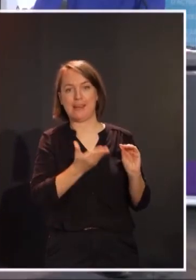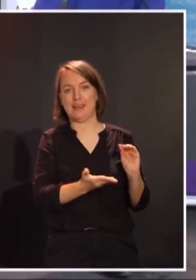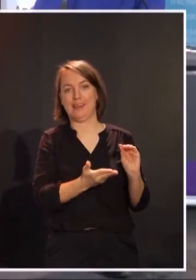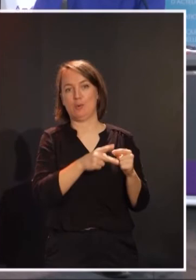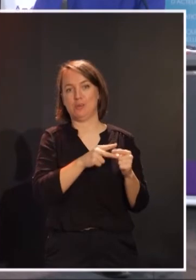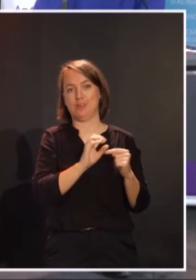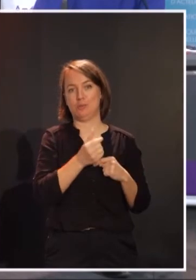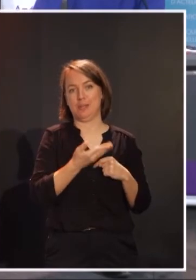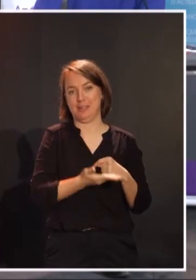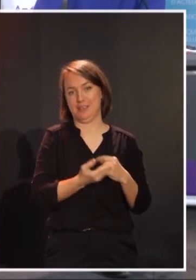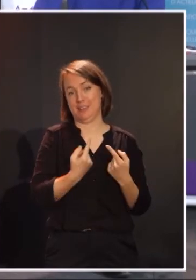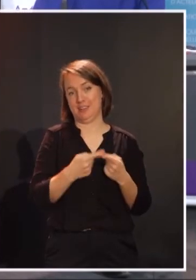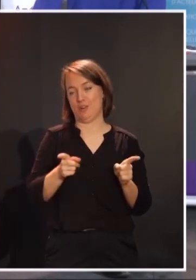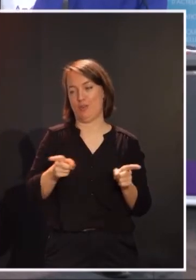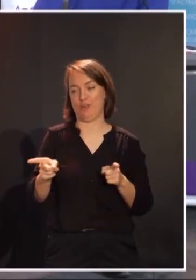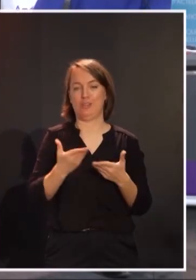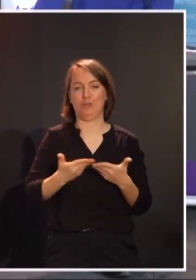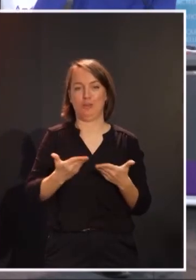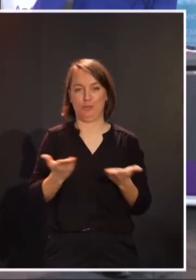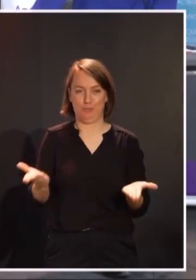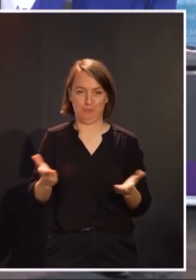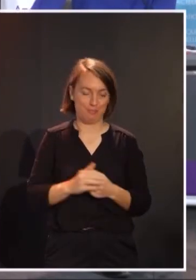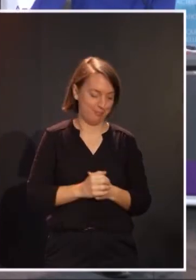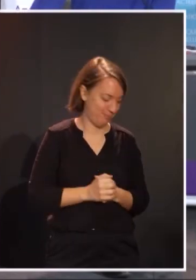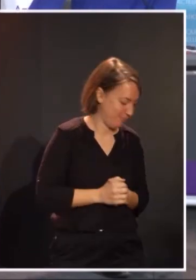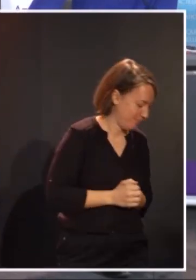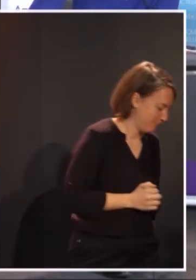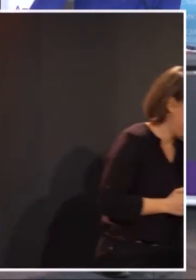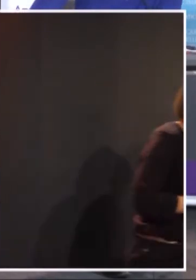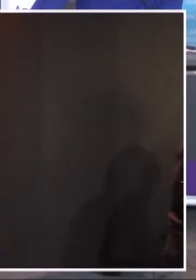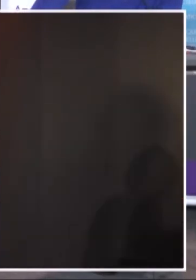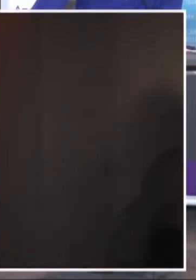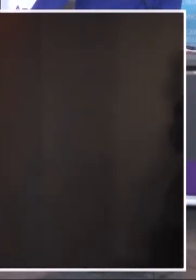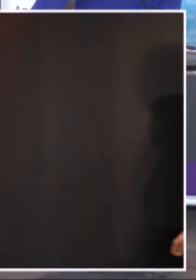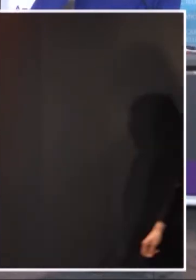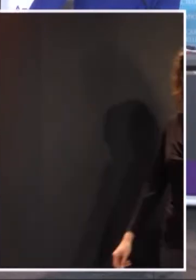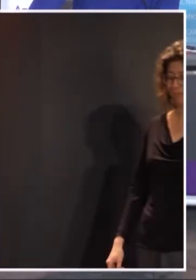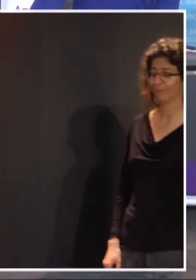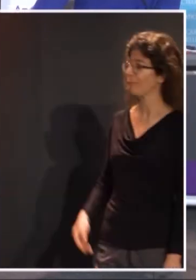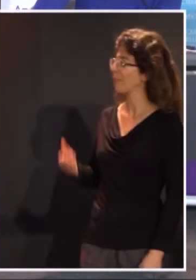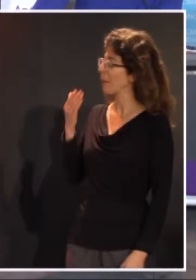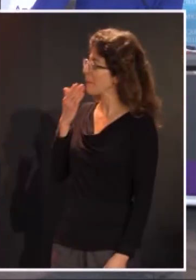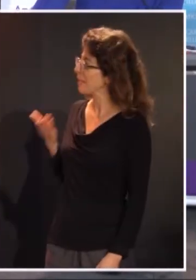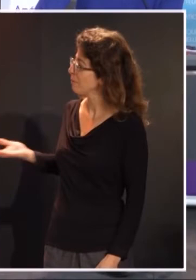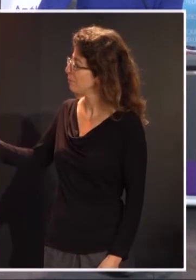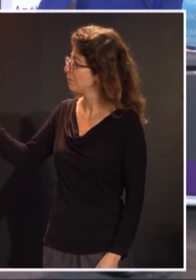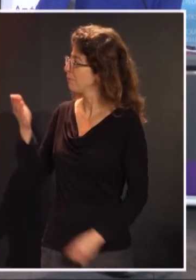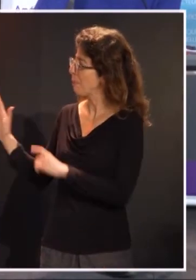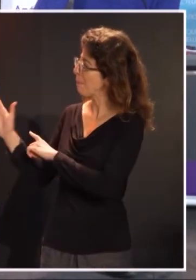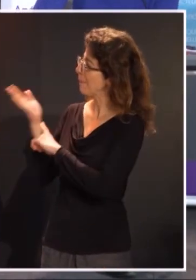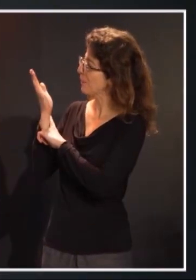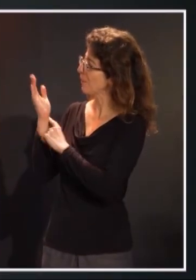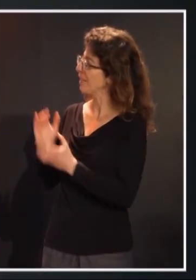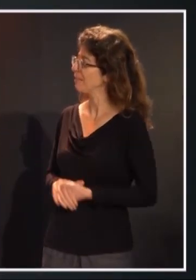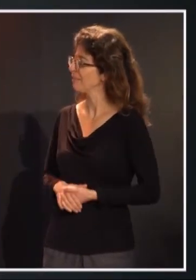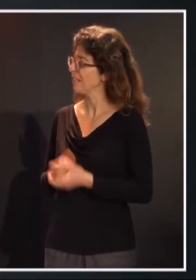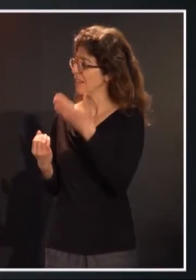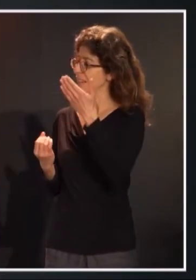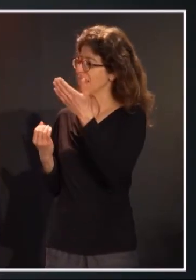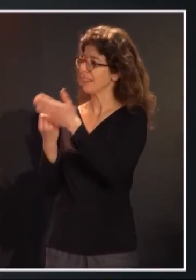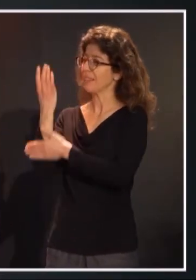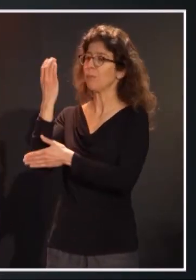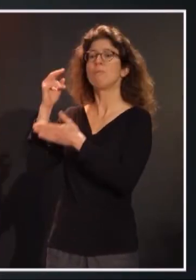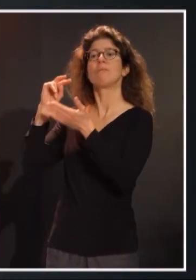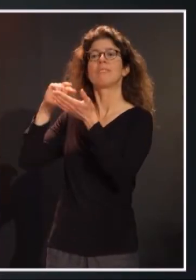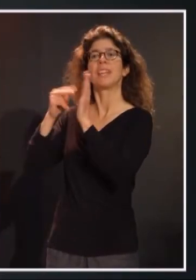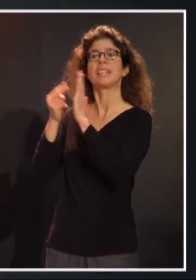ces outils numériques. Voilà. Merci à toutes pour ces présentations de vignettes et de ces technicothèques effectivement